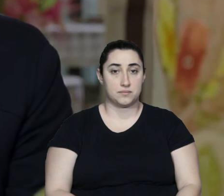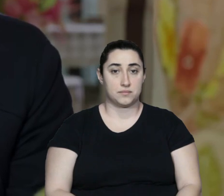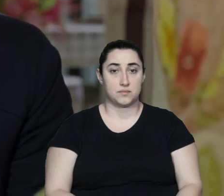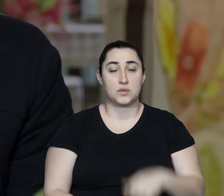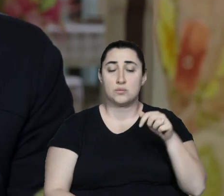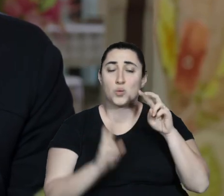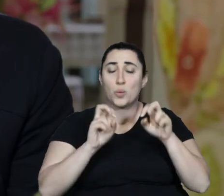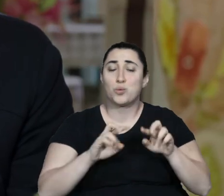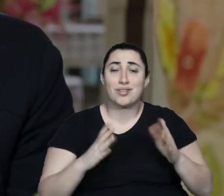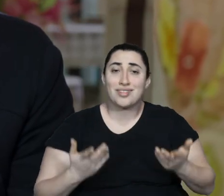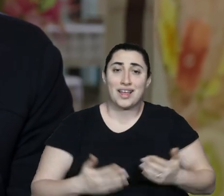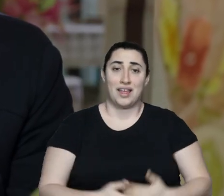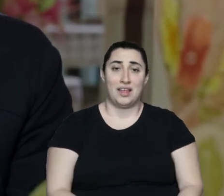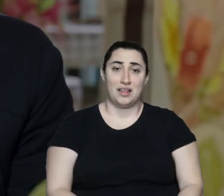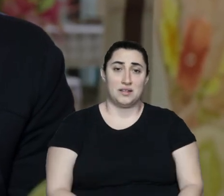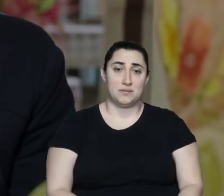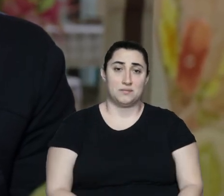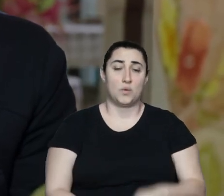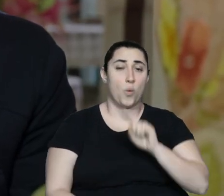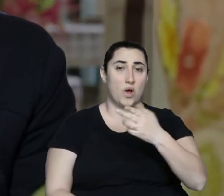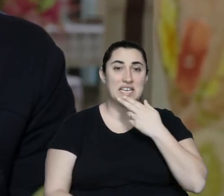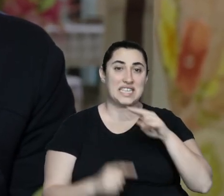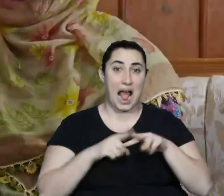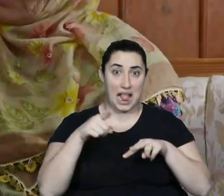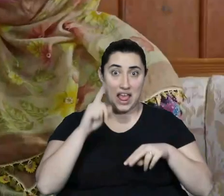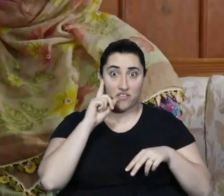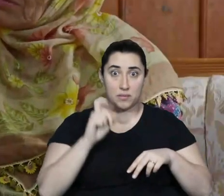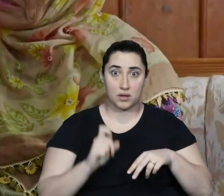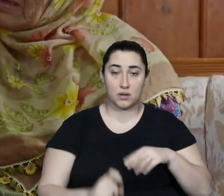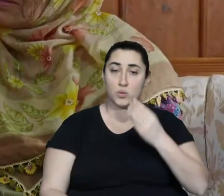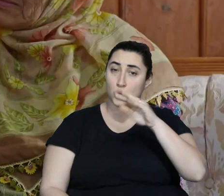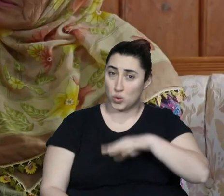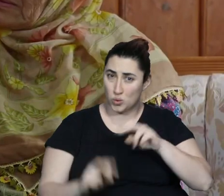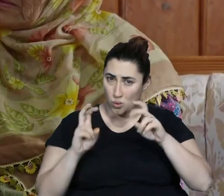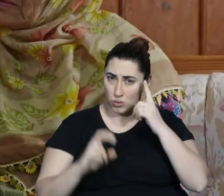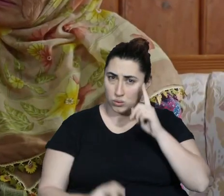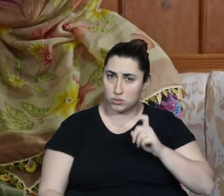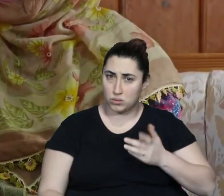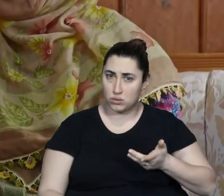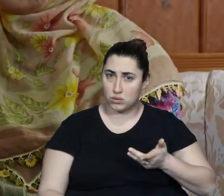Bu mesele nedir nine? O kız Alev mi? Çocuk meselesi mi?